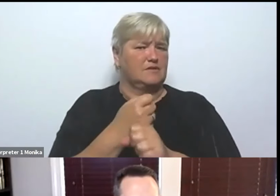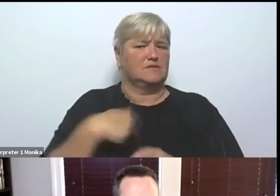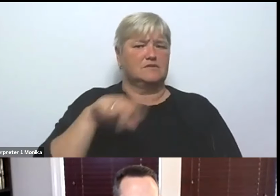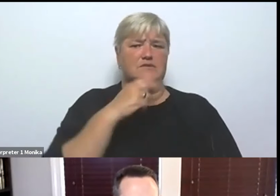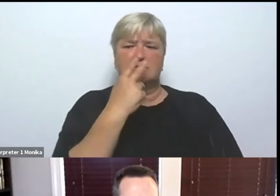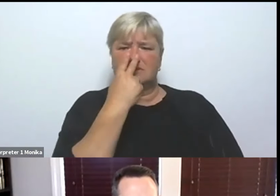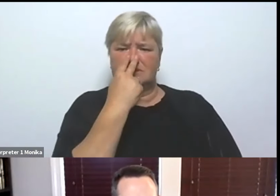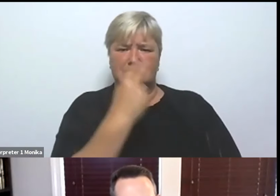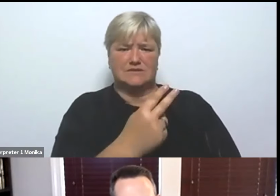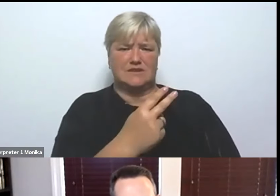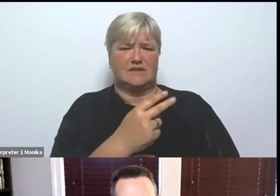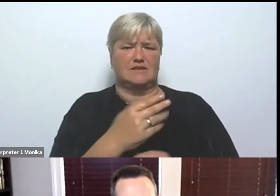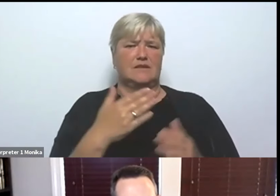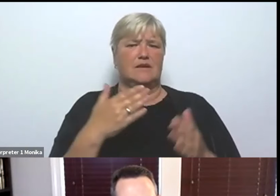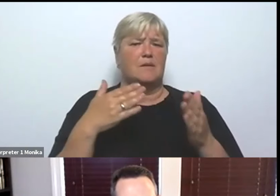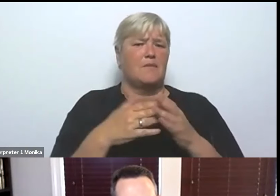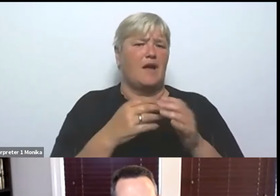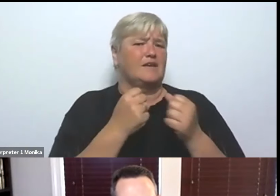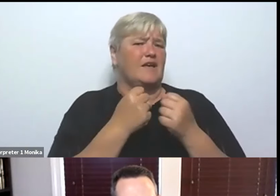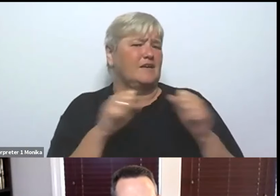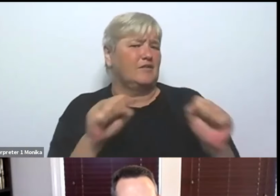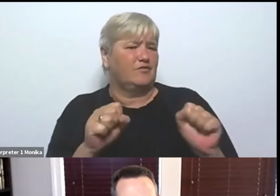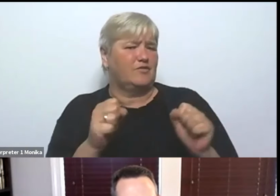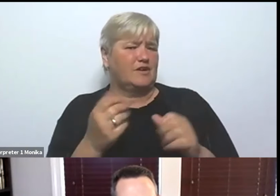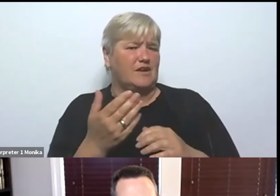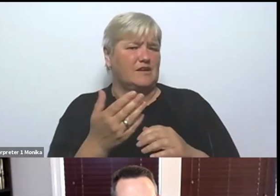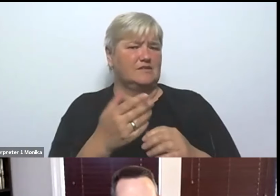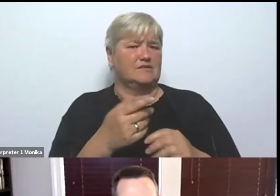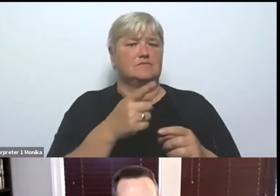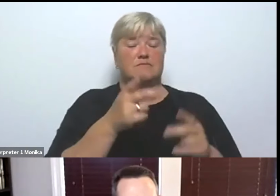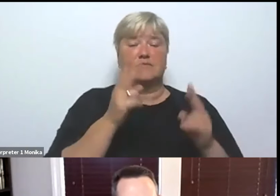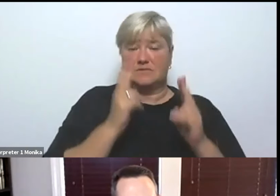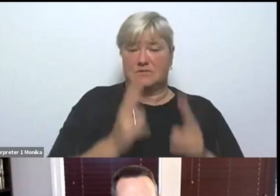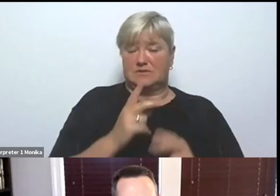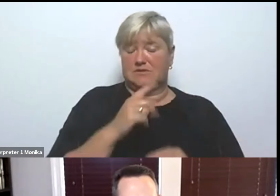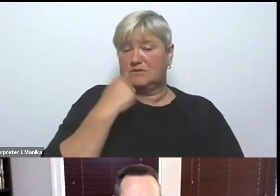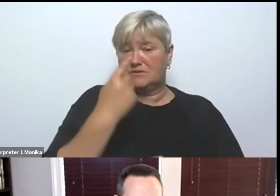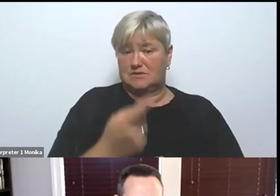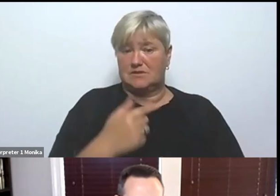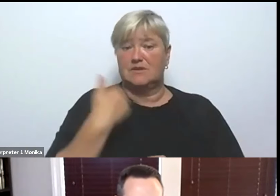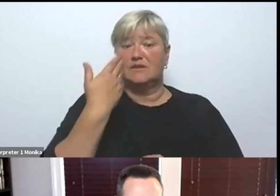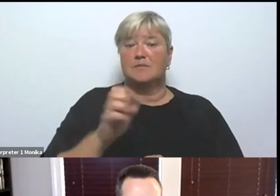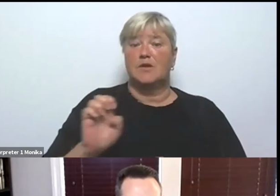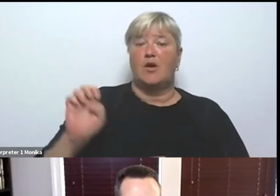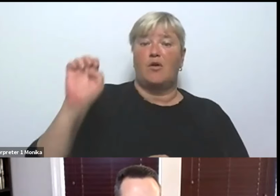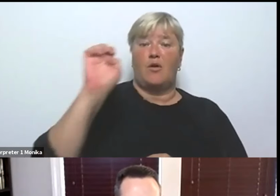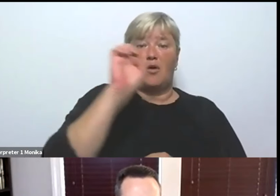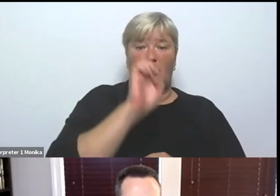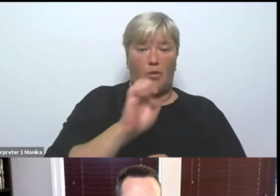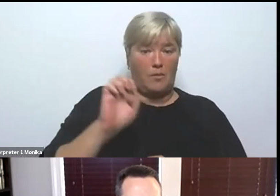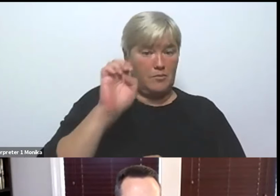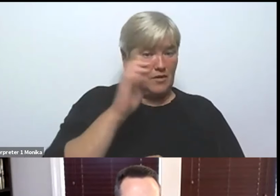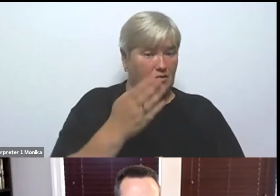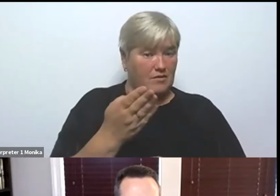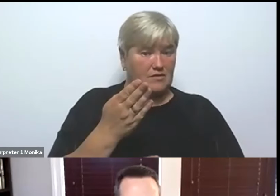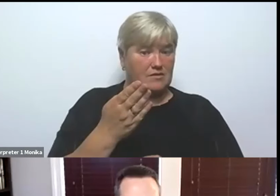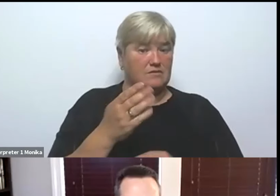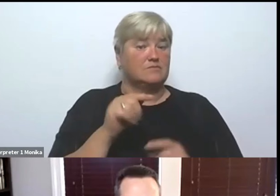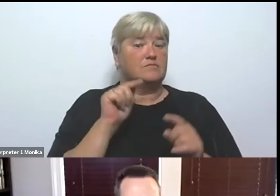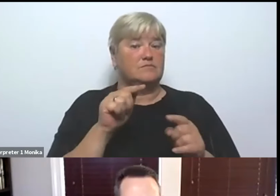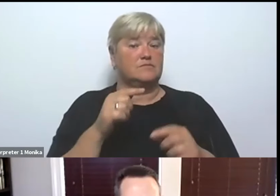auf denen Barrierefreiheit ruht. Und du hast jetzt richtigerweise erwähnt, es gibt den European Accessibility Act. Für mich ist das schon